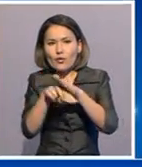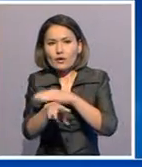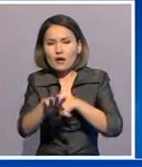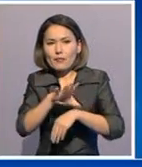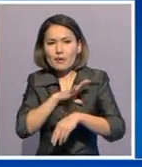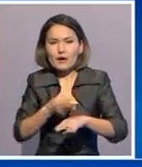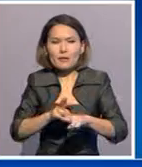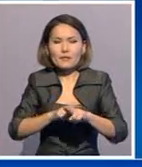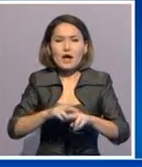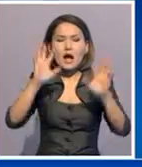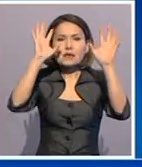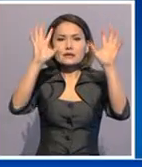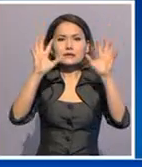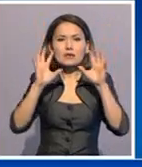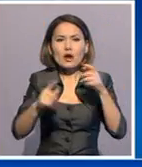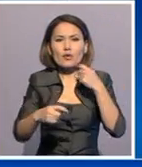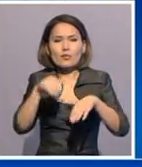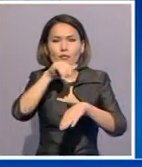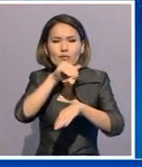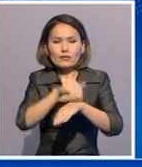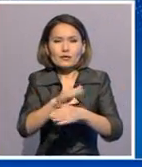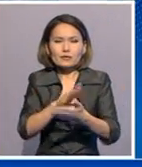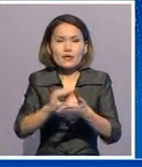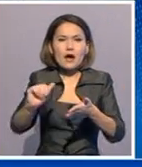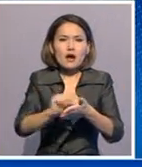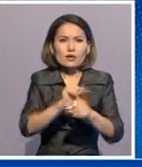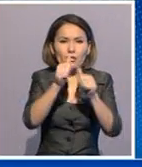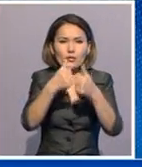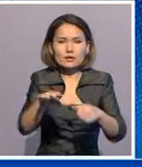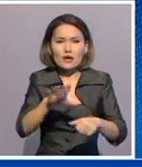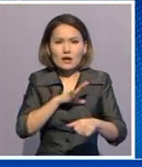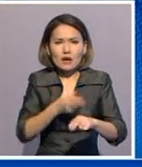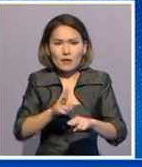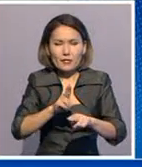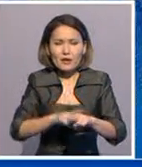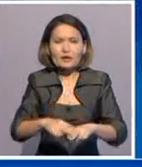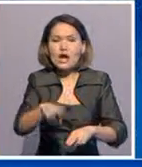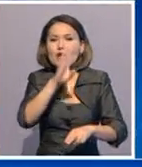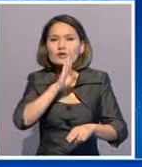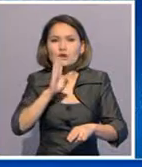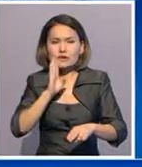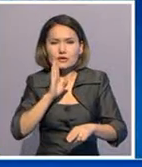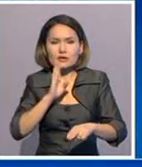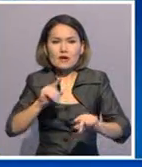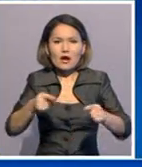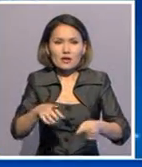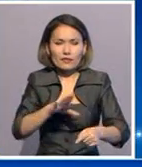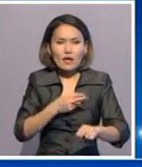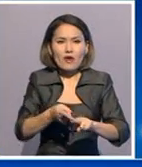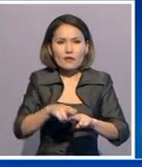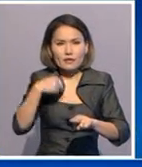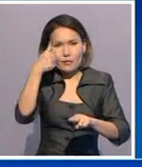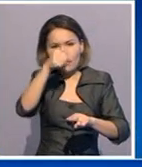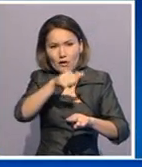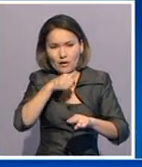күйеуінің туыстарына заңсыз құжат жасау ісіне араласқан. Ол бүгінгі күнге дейін үй қамауында болып келді. Биылғы жылдың шілде айынан бастап Алматы